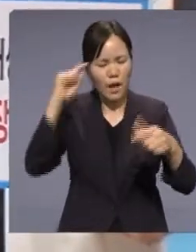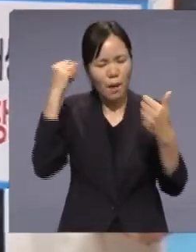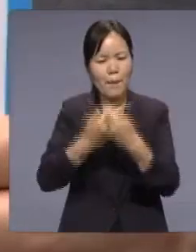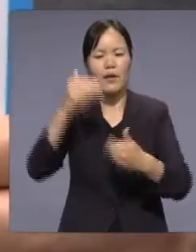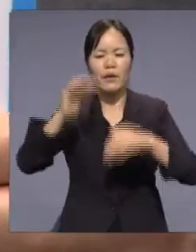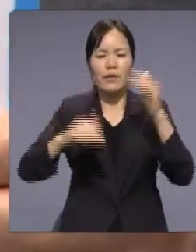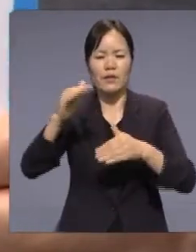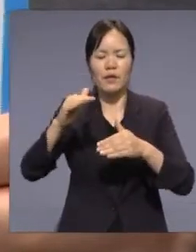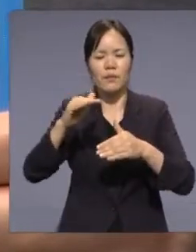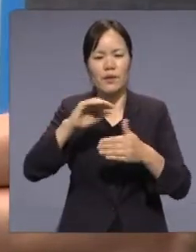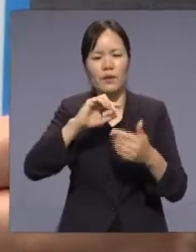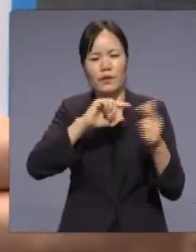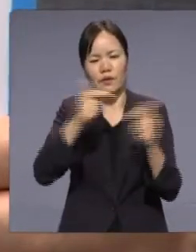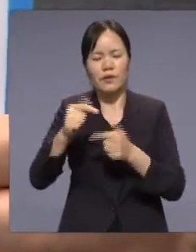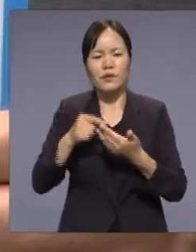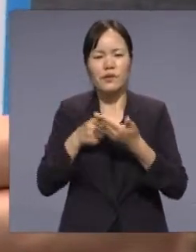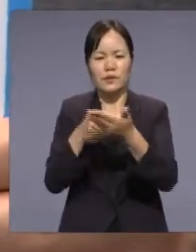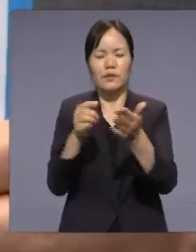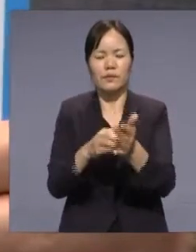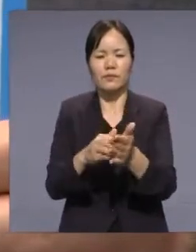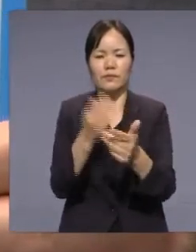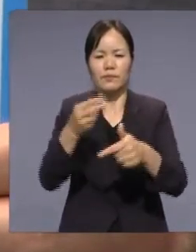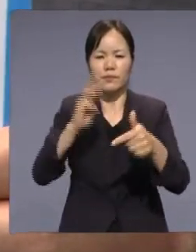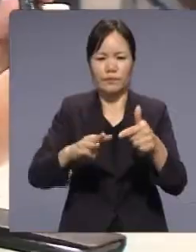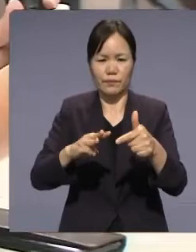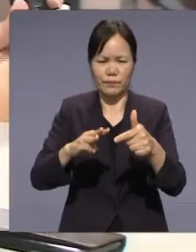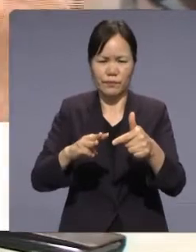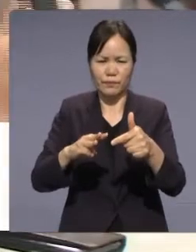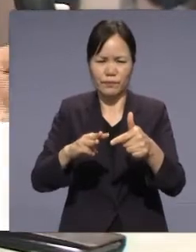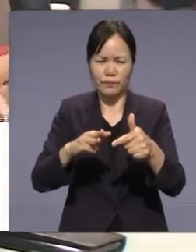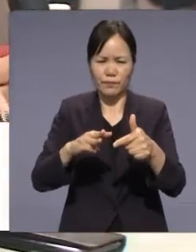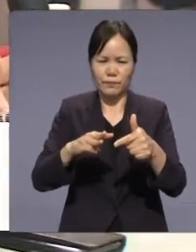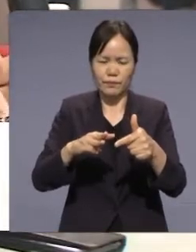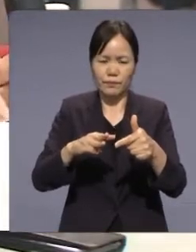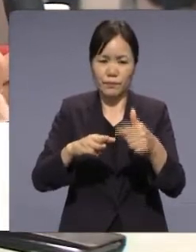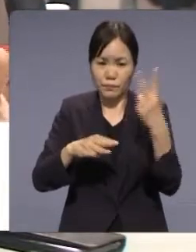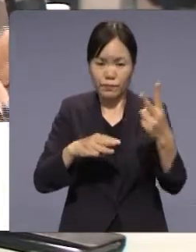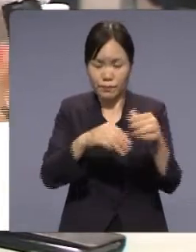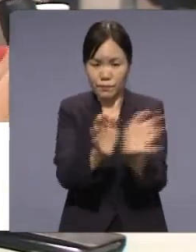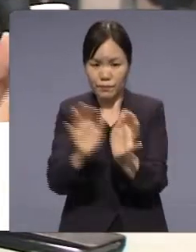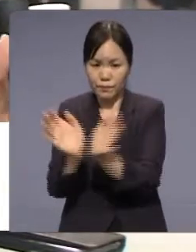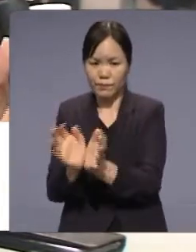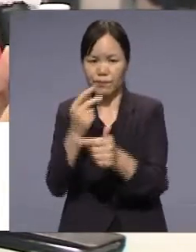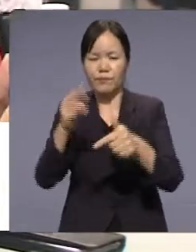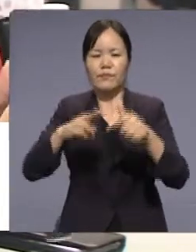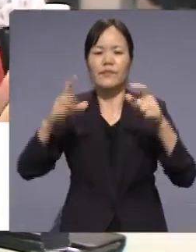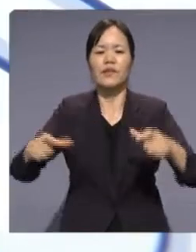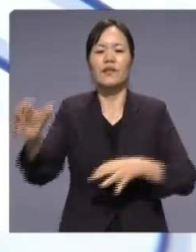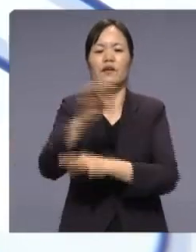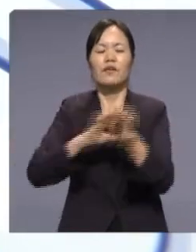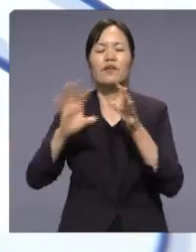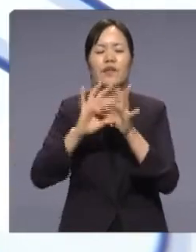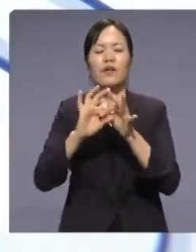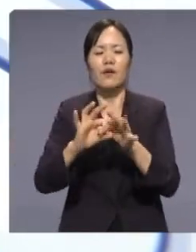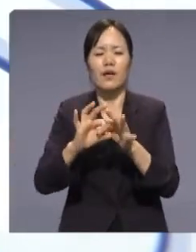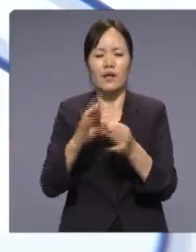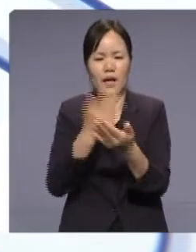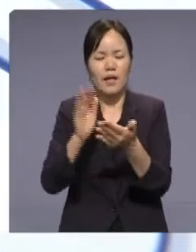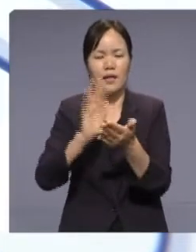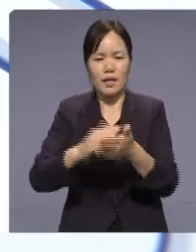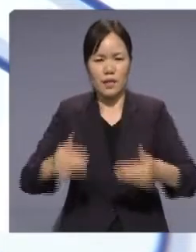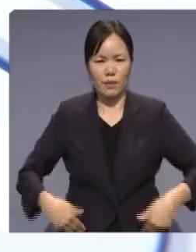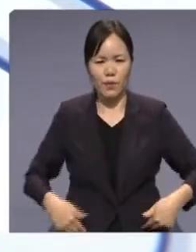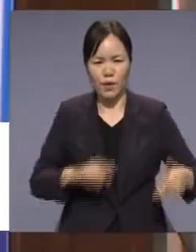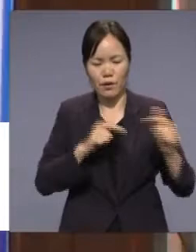등이 제시됐습니다. 인천 상이와 인천 경실련은 인천 지역경제와 관련해 개선돼야 할